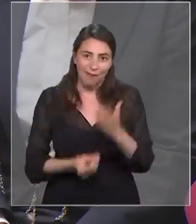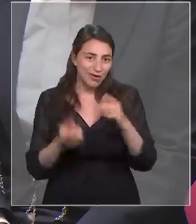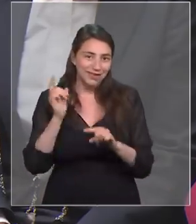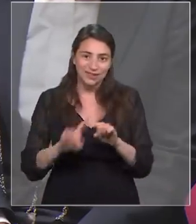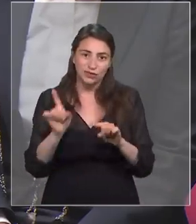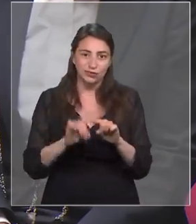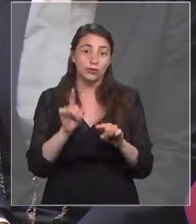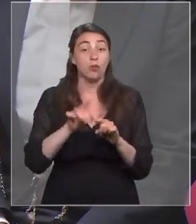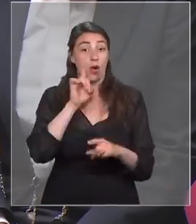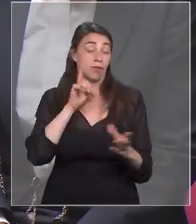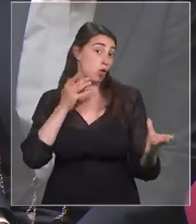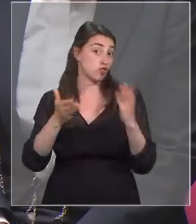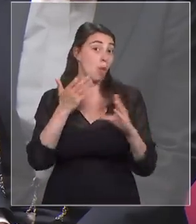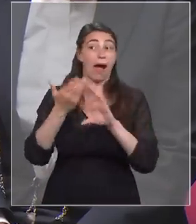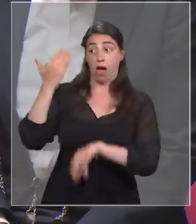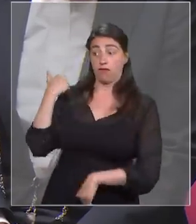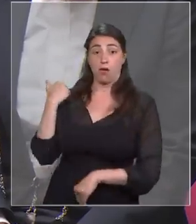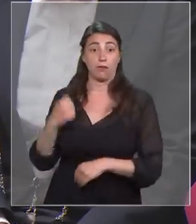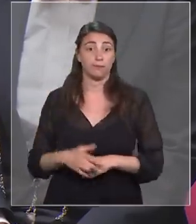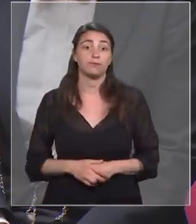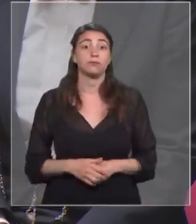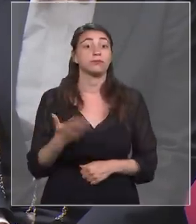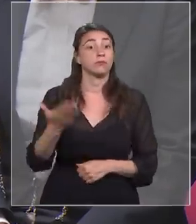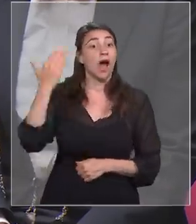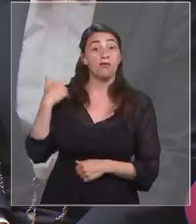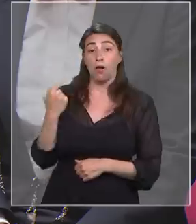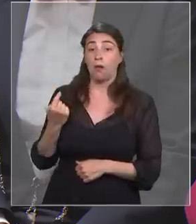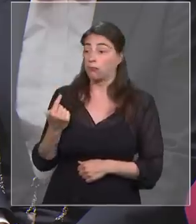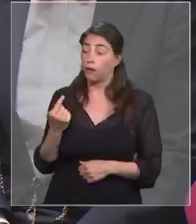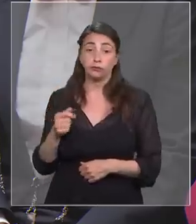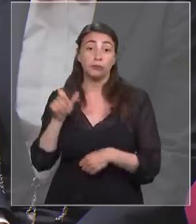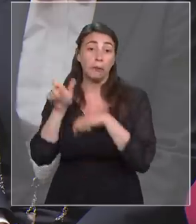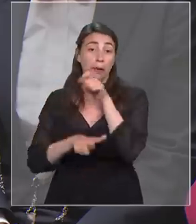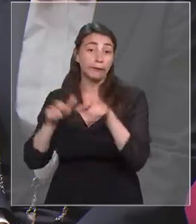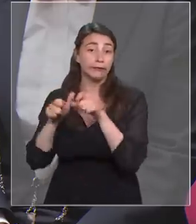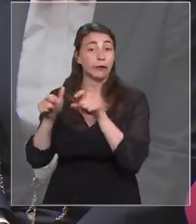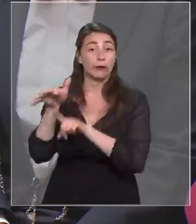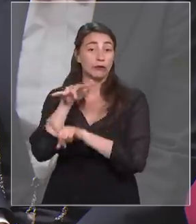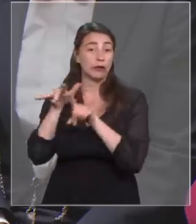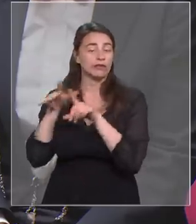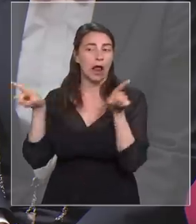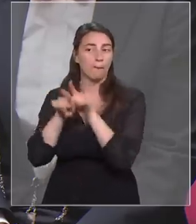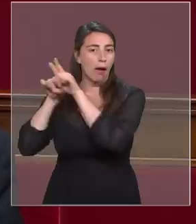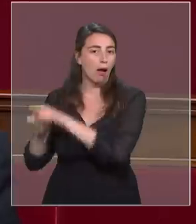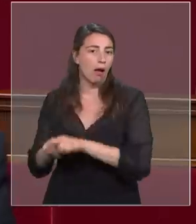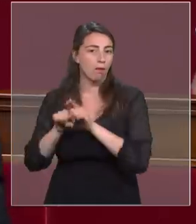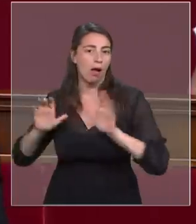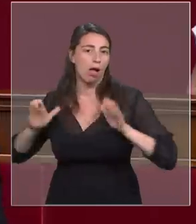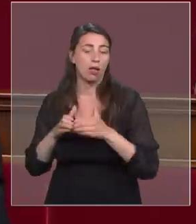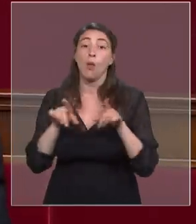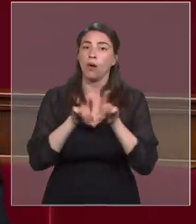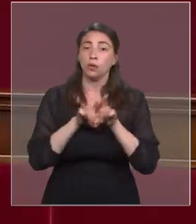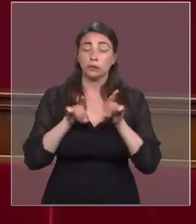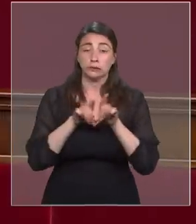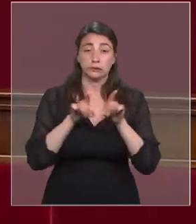du passé d'ailleurs, d'abord, que je veux rappeler. L'entre-soi, l'autocensure aggravée par la hiérarchisation, la course à l'inscription avec des